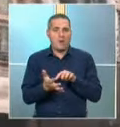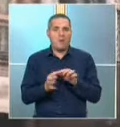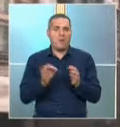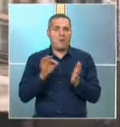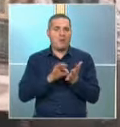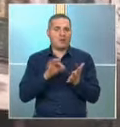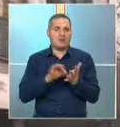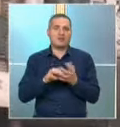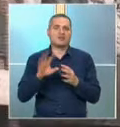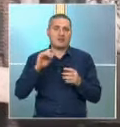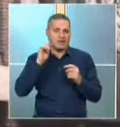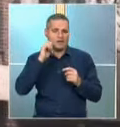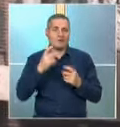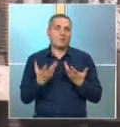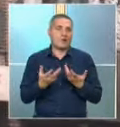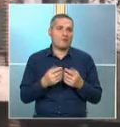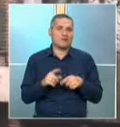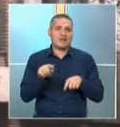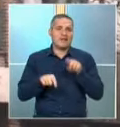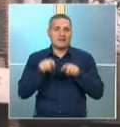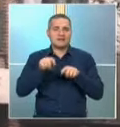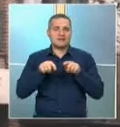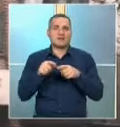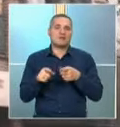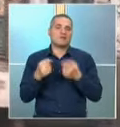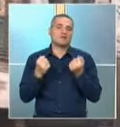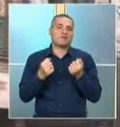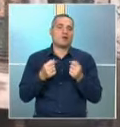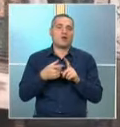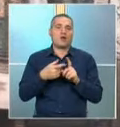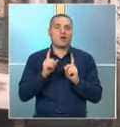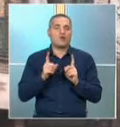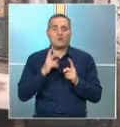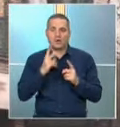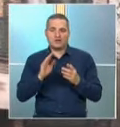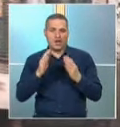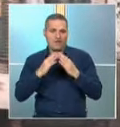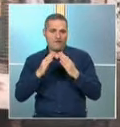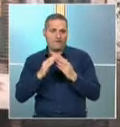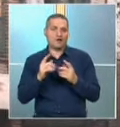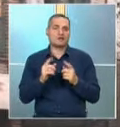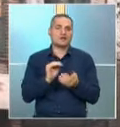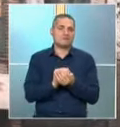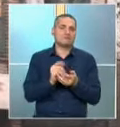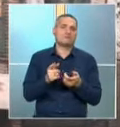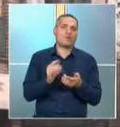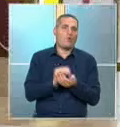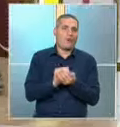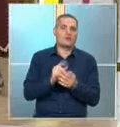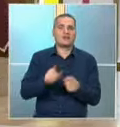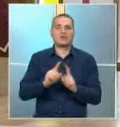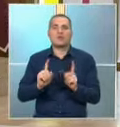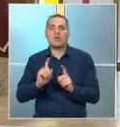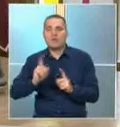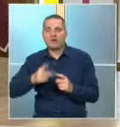ще заревеш. Добре, по какво се различават тези животни, които могат да се гледат вкъщи, от тези, които не могат да се